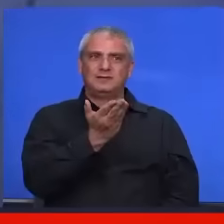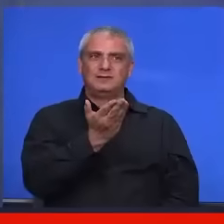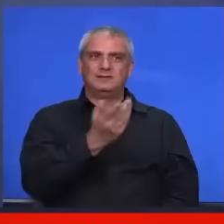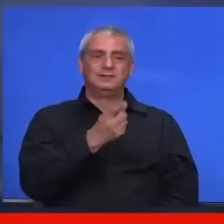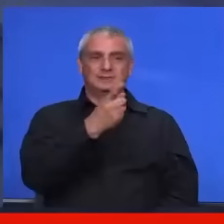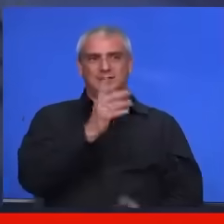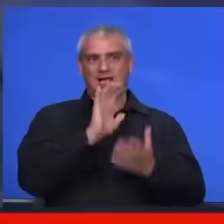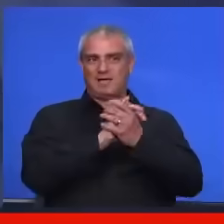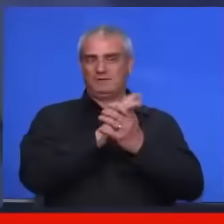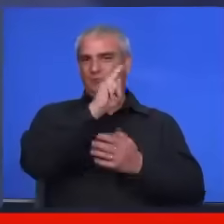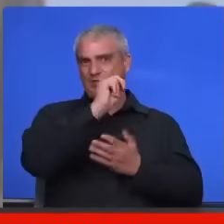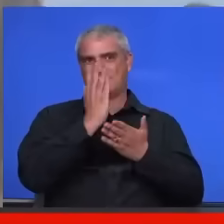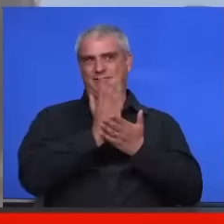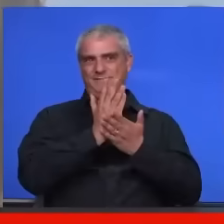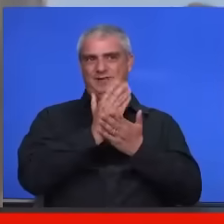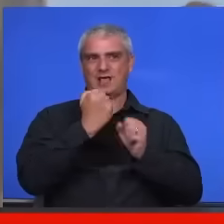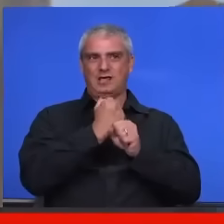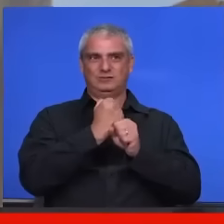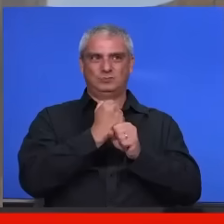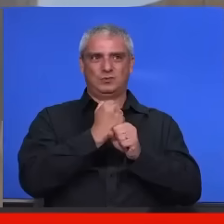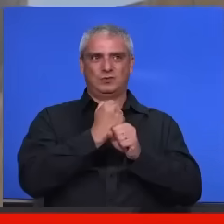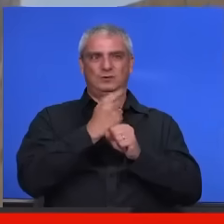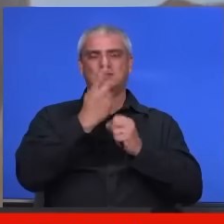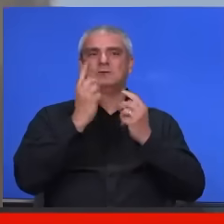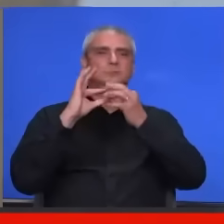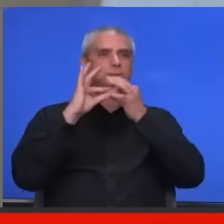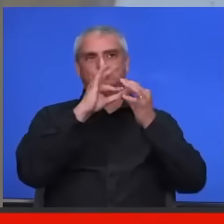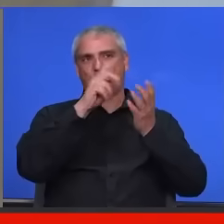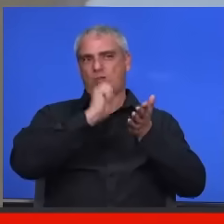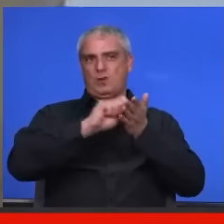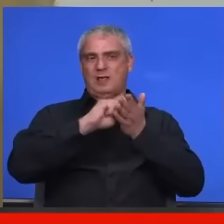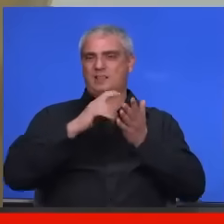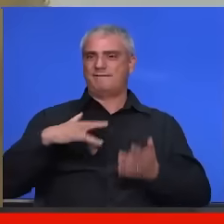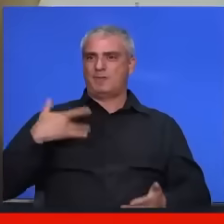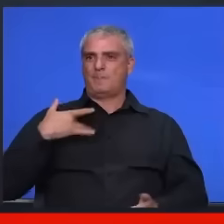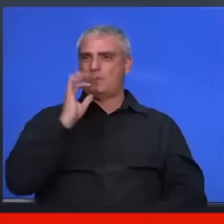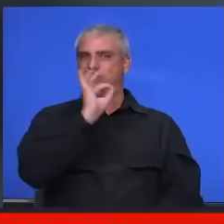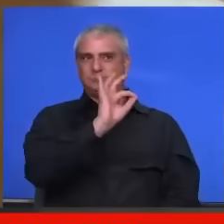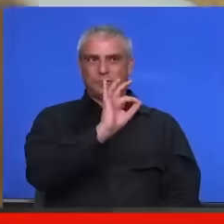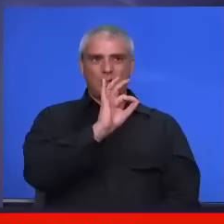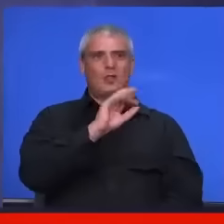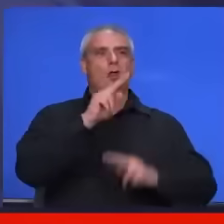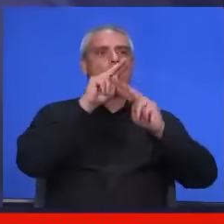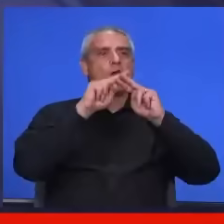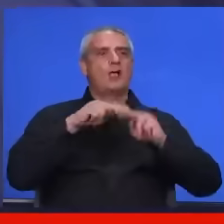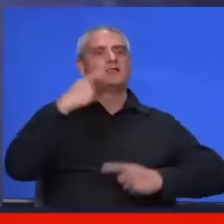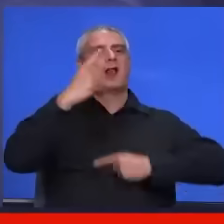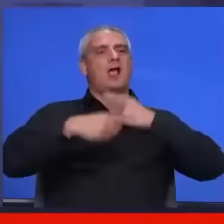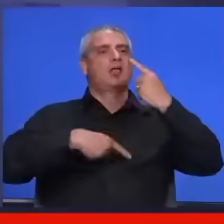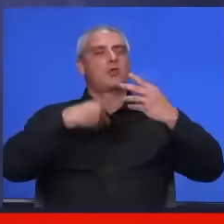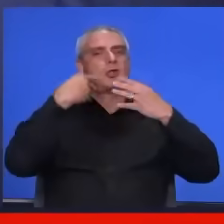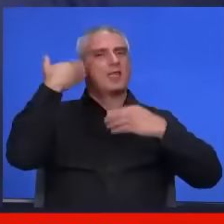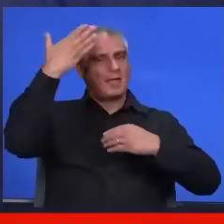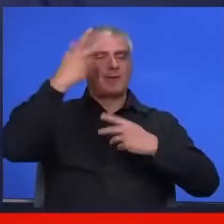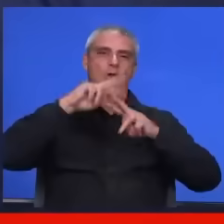זה חברים של נתיב הכינו. זה משפט שנתיב כתב בוואטסאפ שלו. נותיר לדורות הבאים עולם טוב